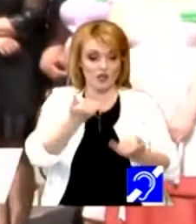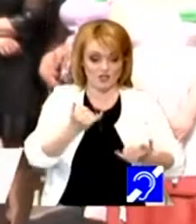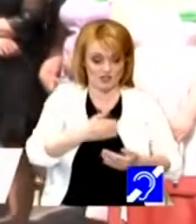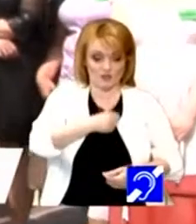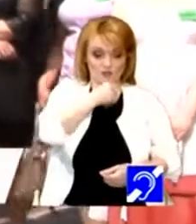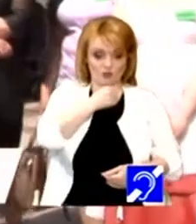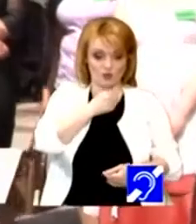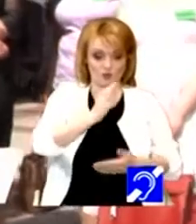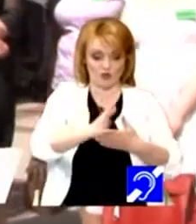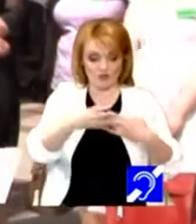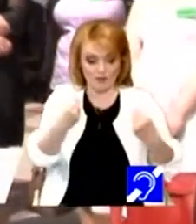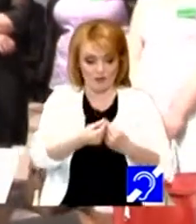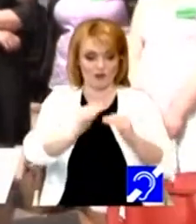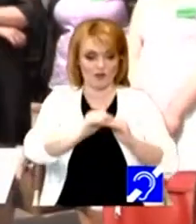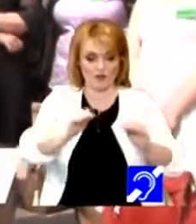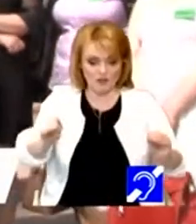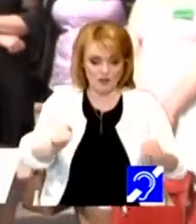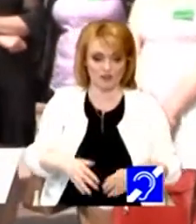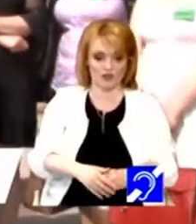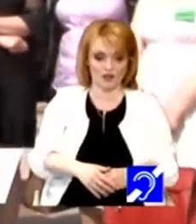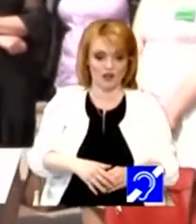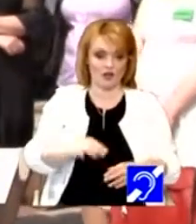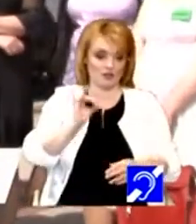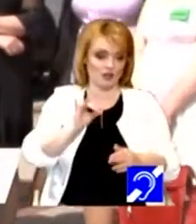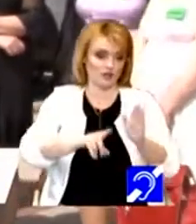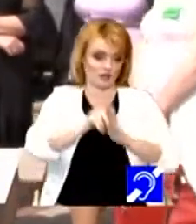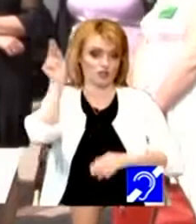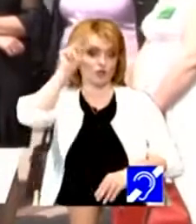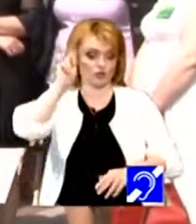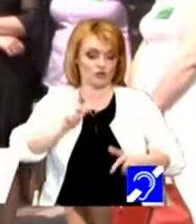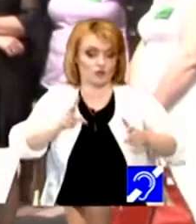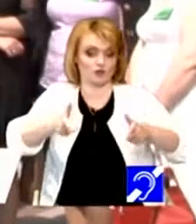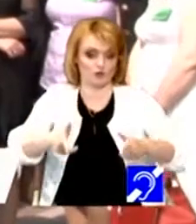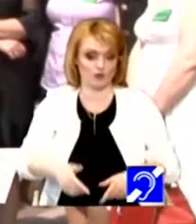matură, cu familie, cu copii și să mă apuc de învățat, să fac